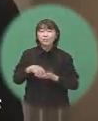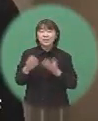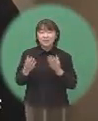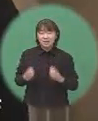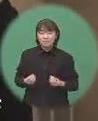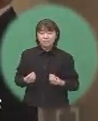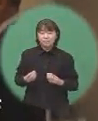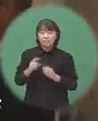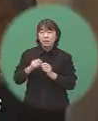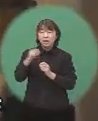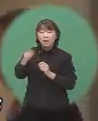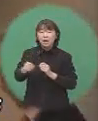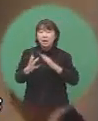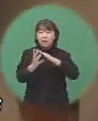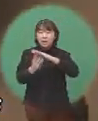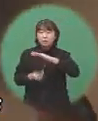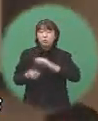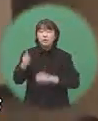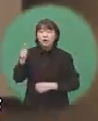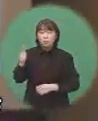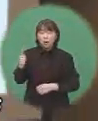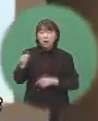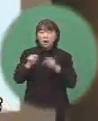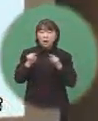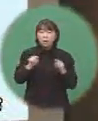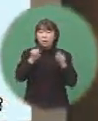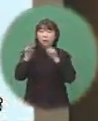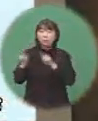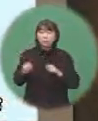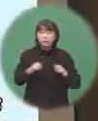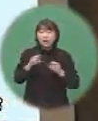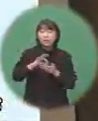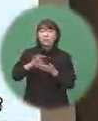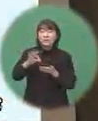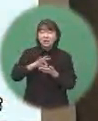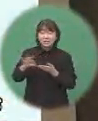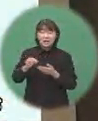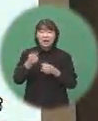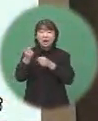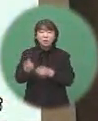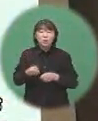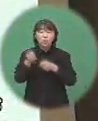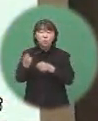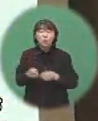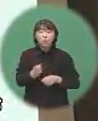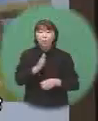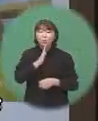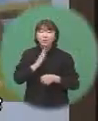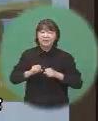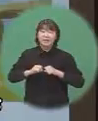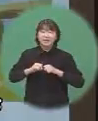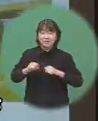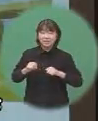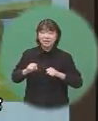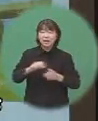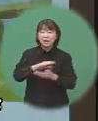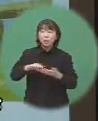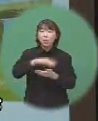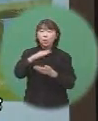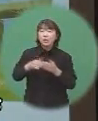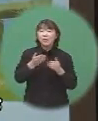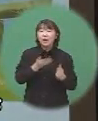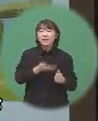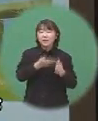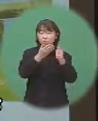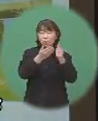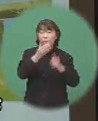藤さんはコンピューターを活用したスマート農業を実践し、郡山産の高級ブランド米